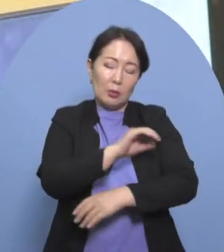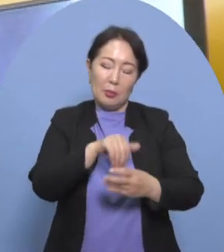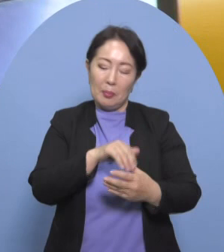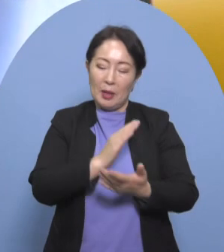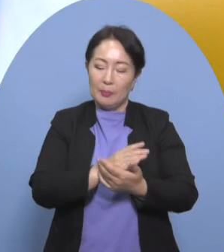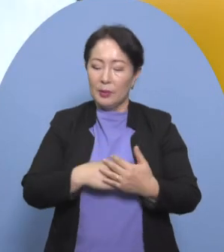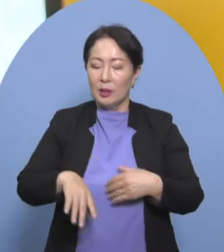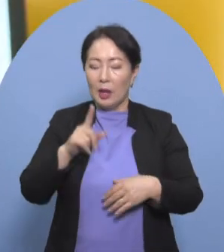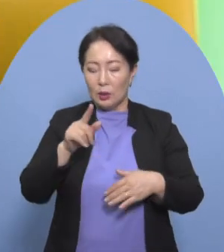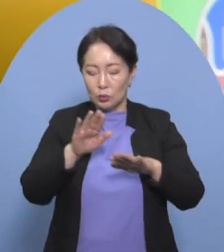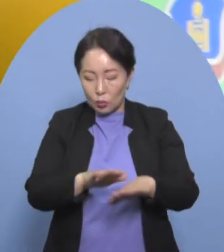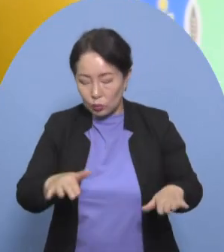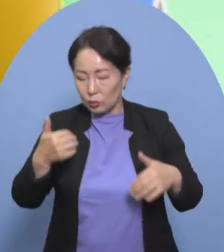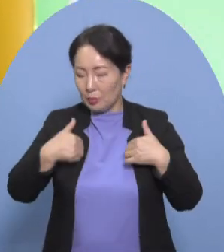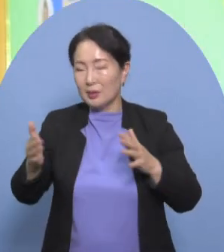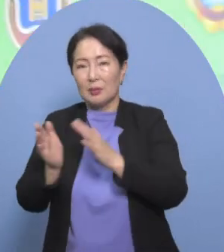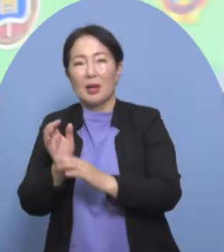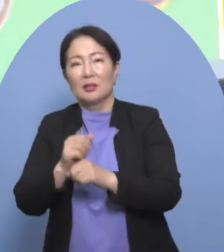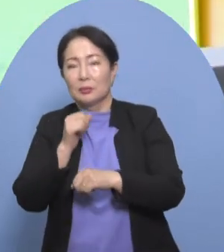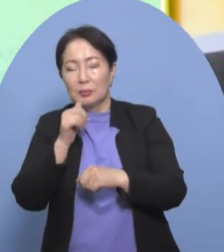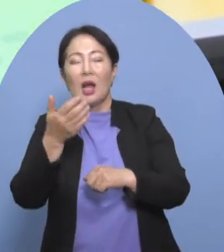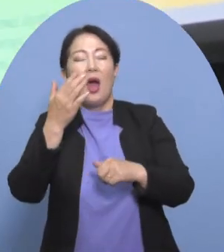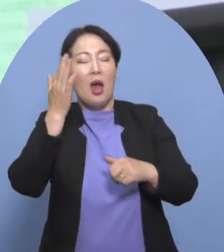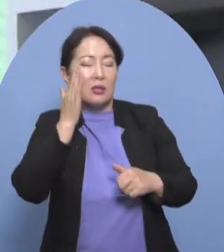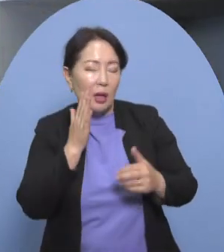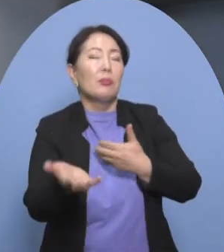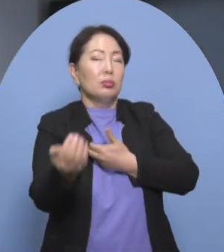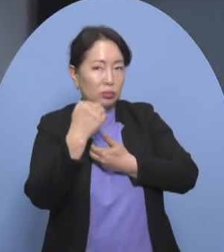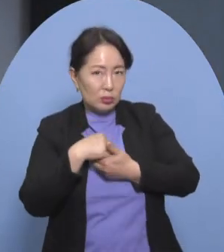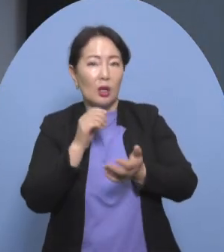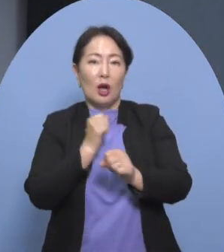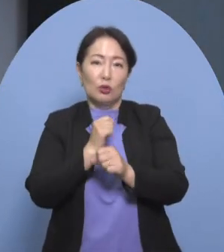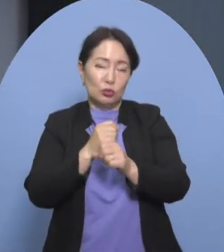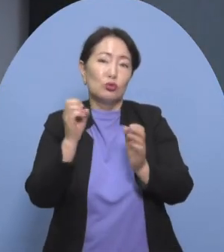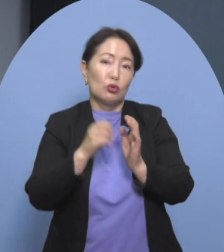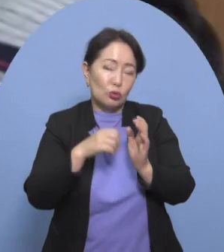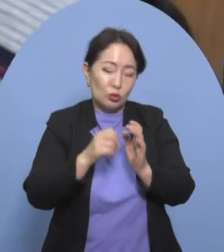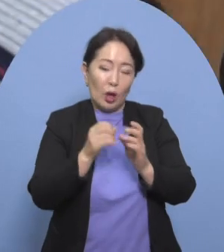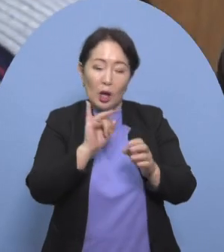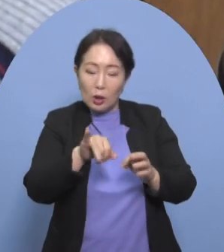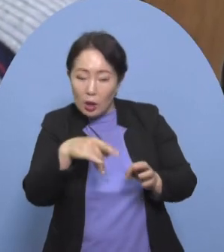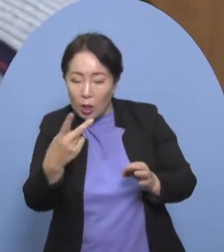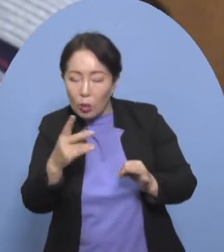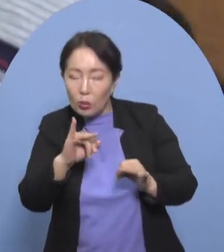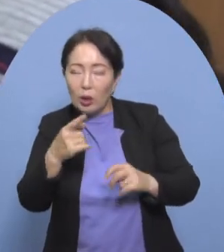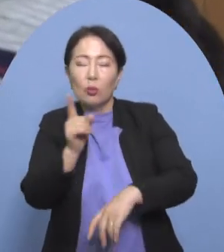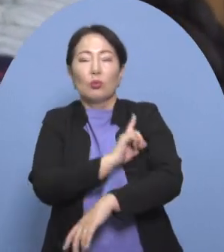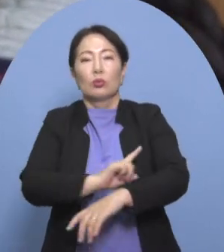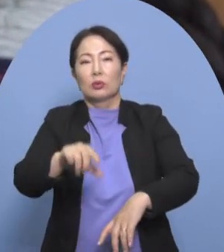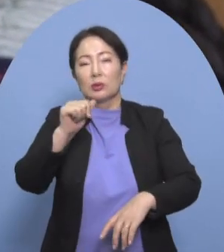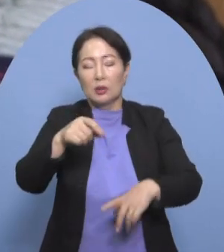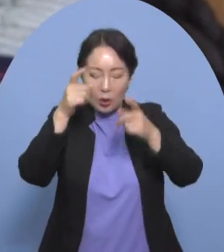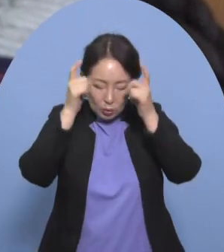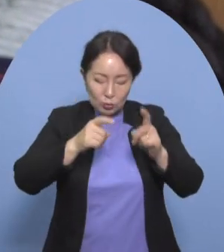зөвхөн хүүхдүүдтэйгээ багштайгаа ажиллаад байх ш бас эцэгчүүдтэй ажиллах хэрэгтэй. Тэгэхээр эцэгчүүдийг оролцуулах хэрэгтэй. Ингэснээр илүү үр дүнтэй, илүү хүмүүжил